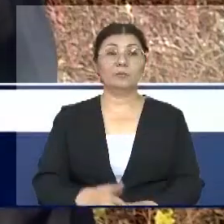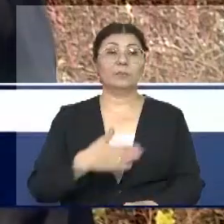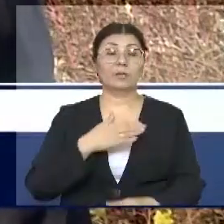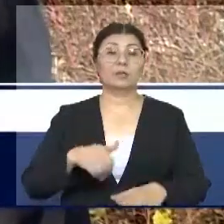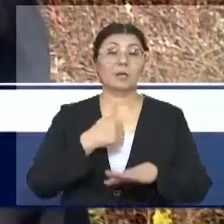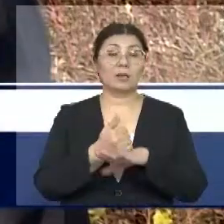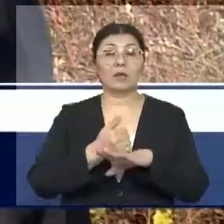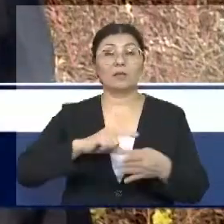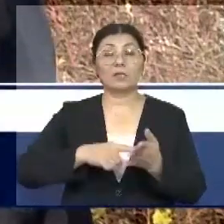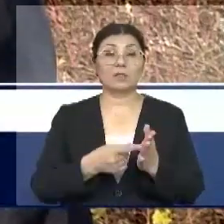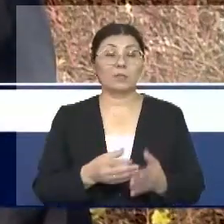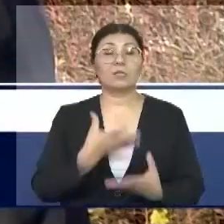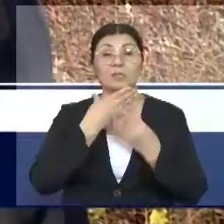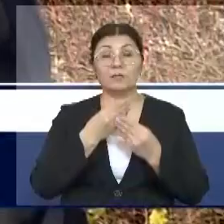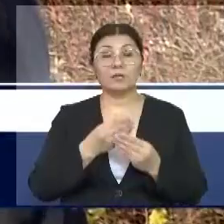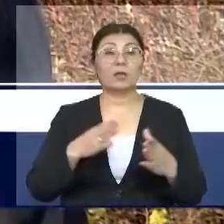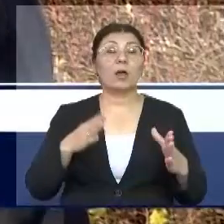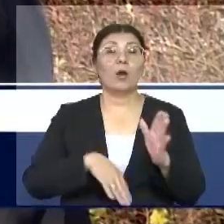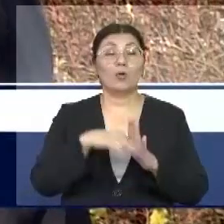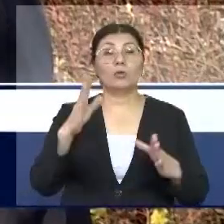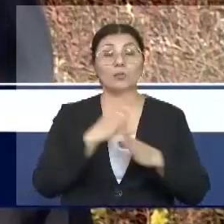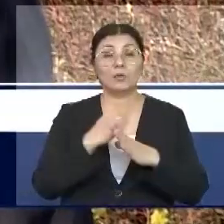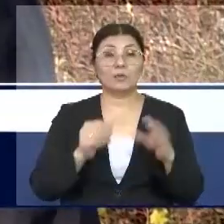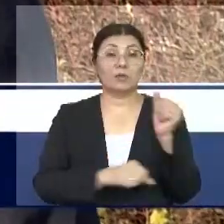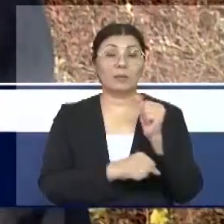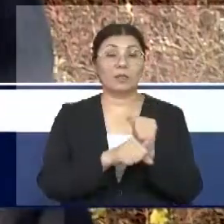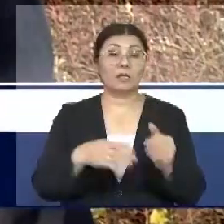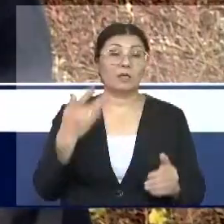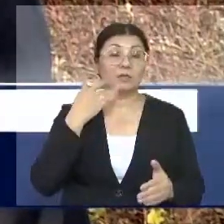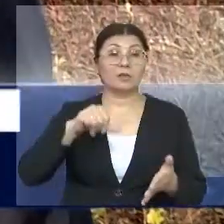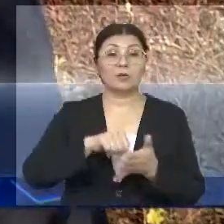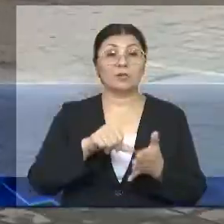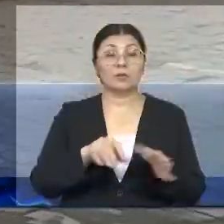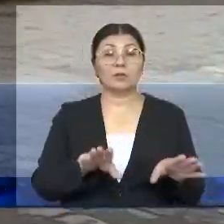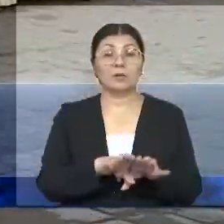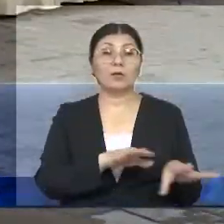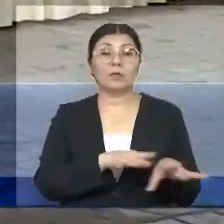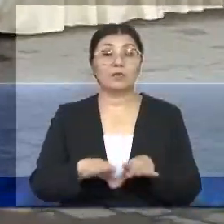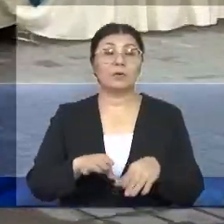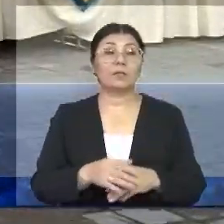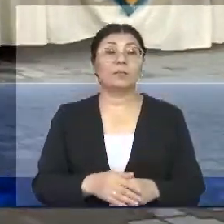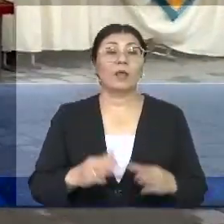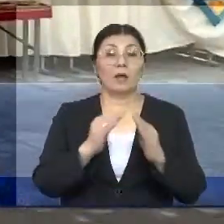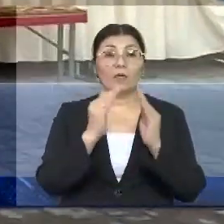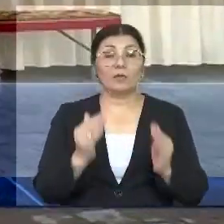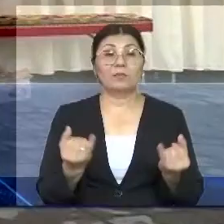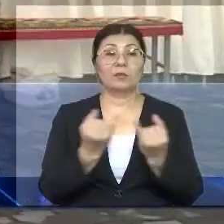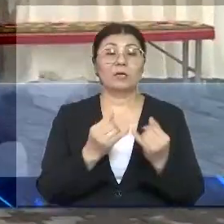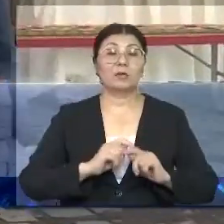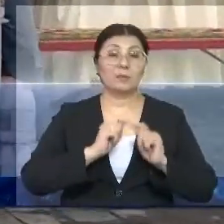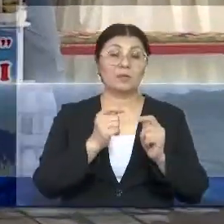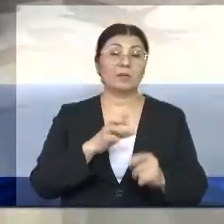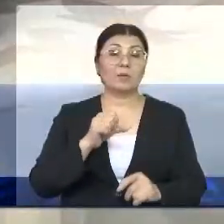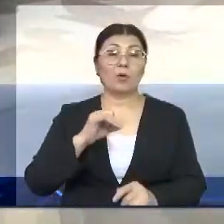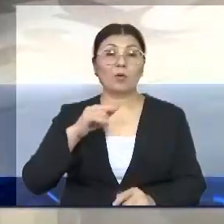Наша главная цель – облагородить наш город, улучшить экологию. Наши сотрудники всегда участвуют в посадке деревьев. В установленных юртах гостей угощали баурсаками,